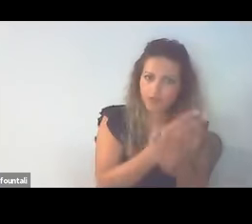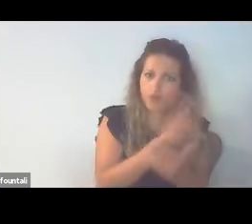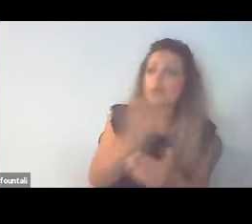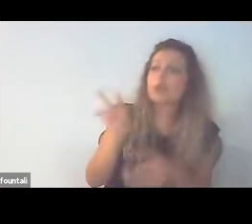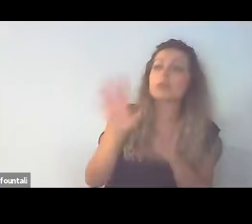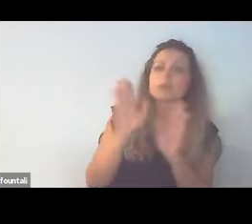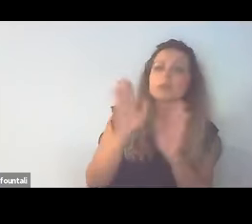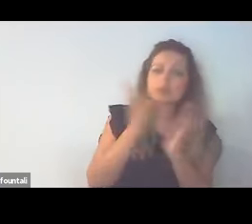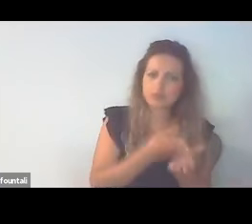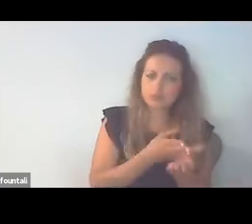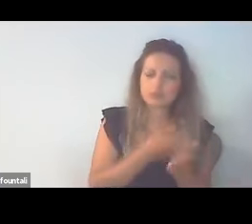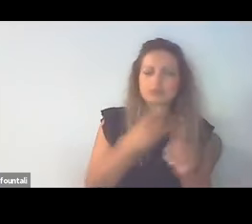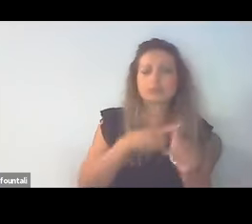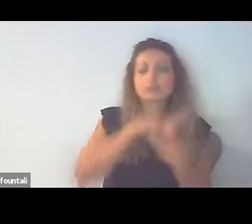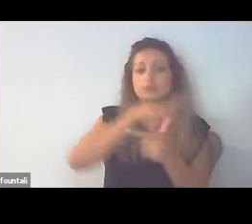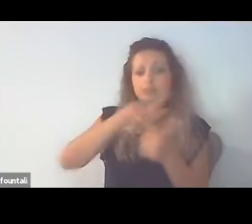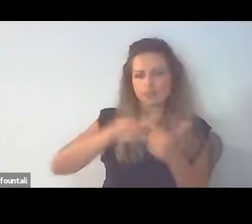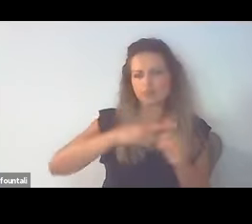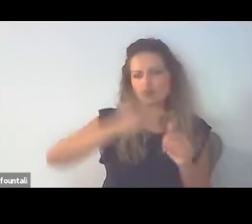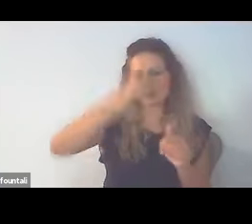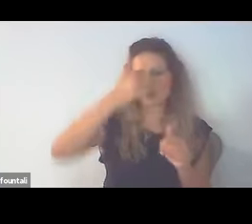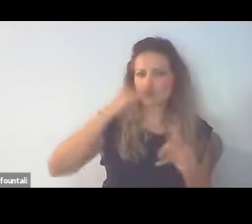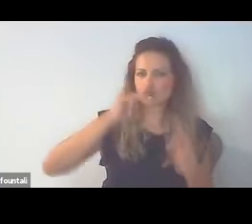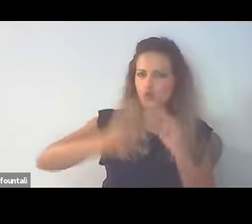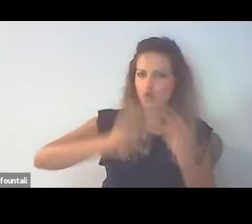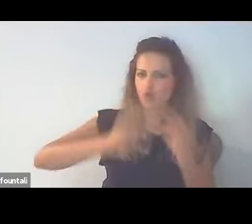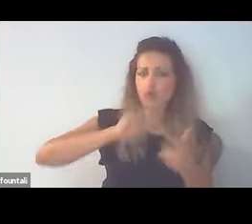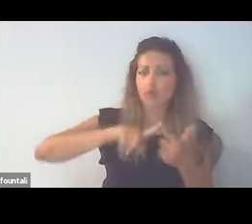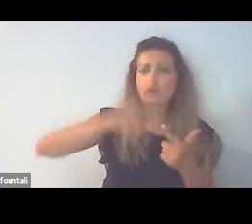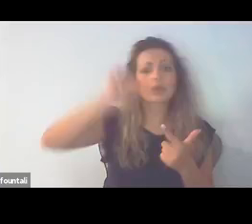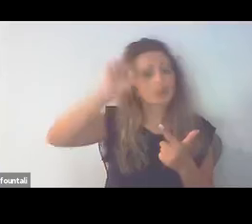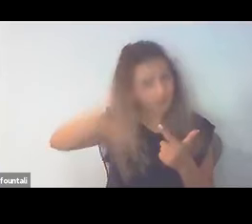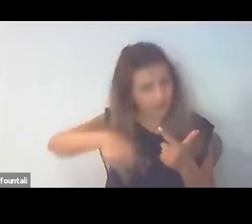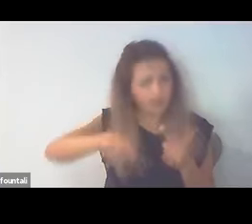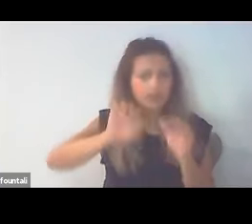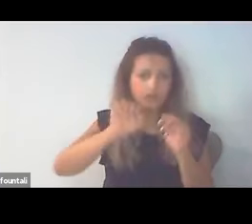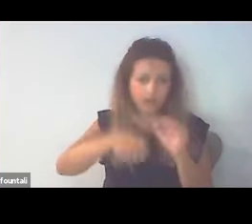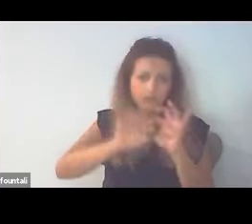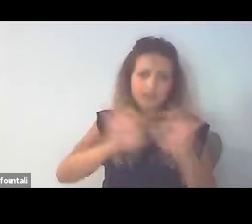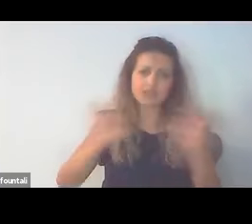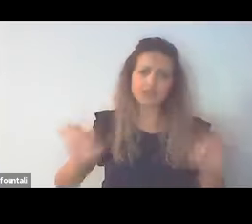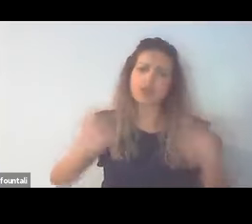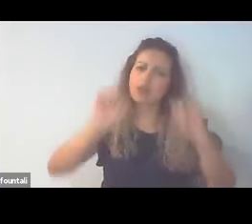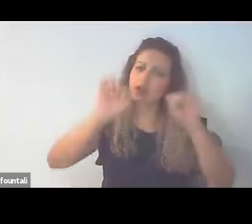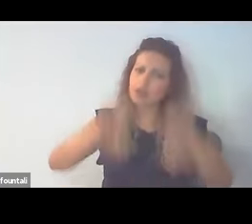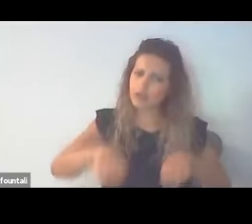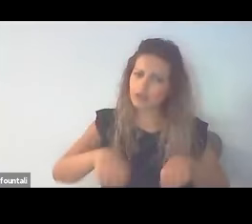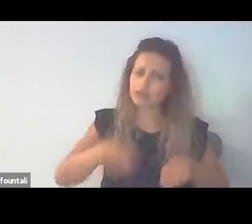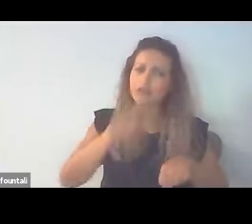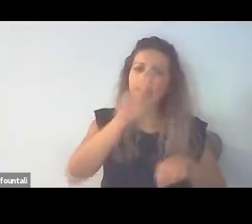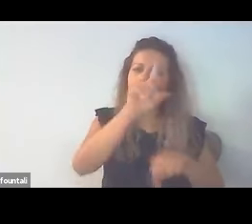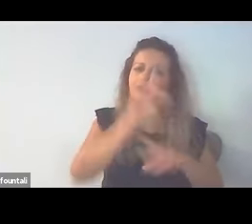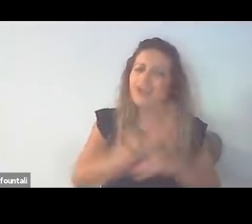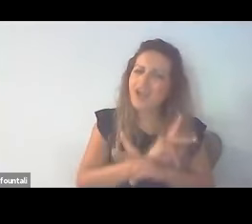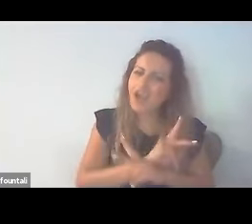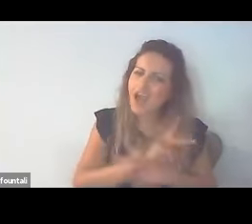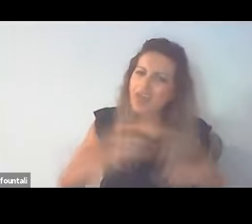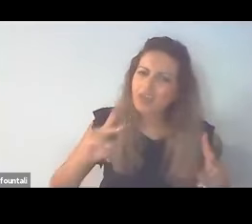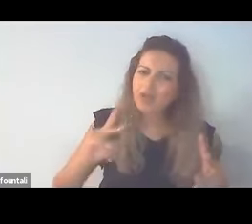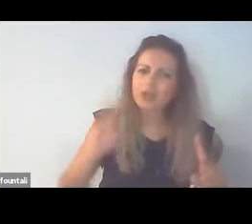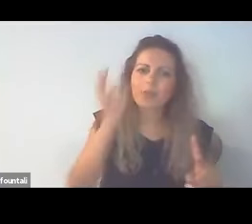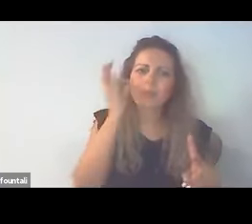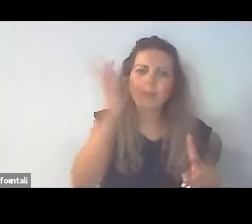βέβαια συμφωνώ απολύτως και σε ό,τι αφορά το revenge porn, όπου αποτελεί μια ξεκάθαρη περίπτωση